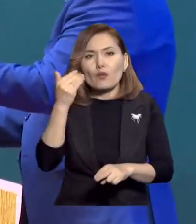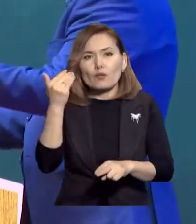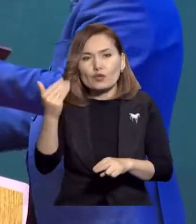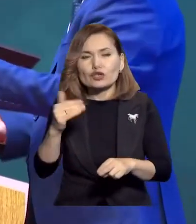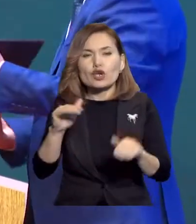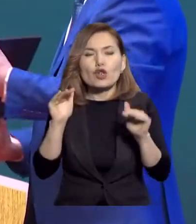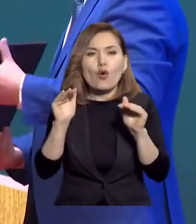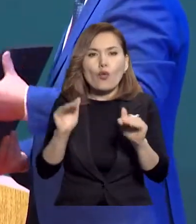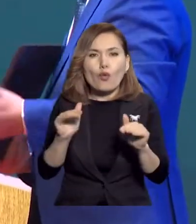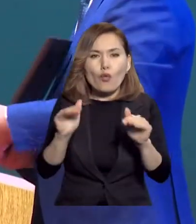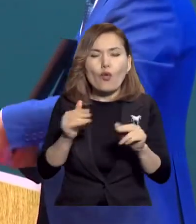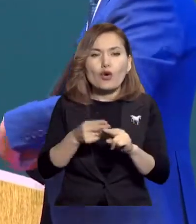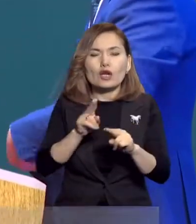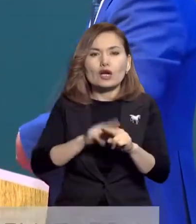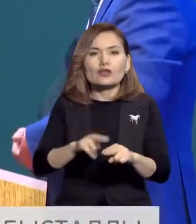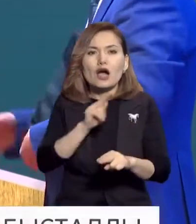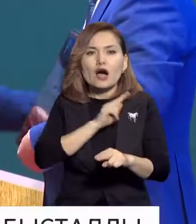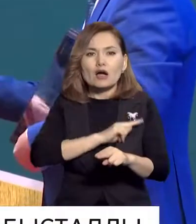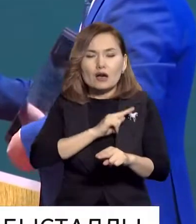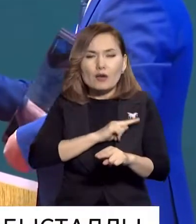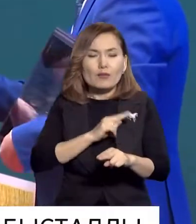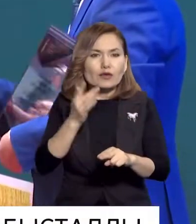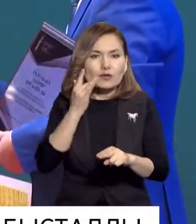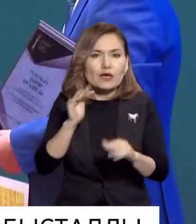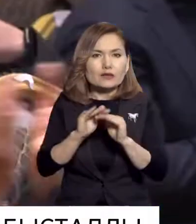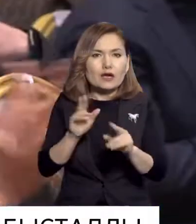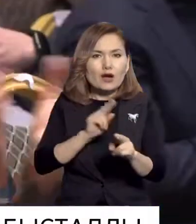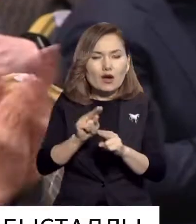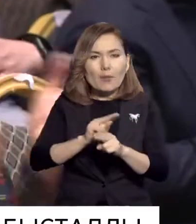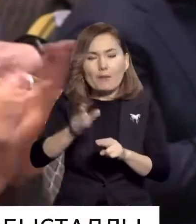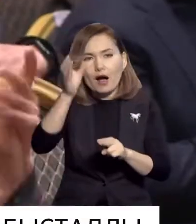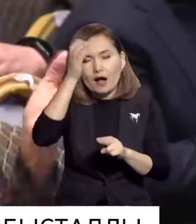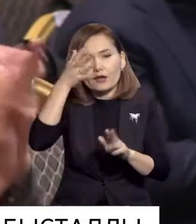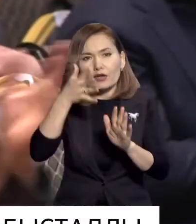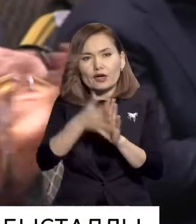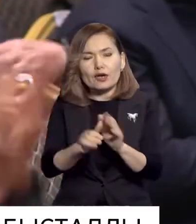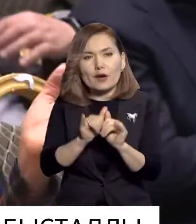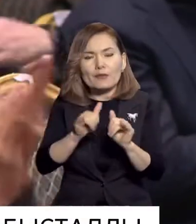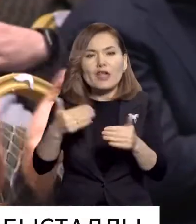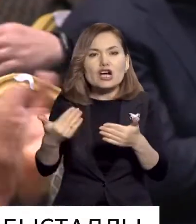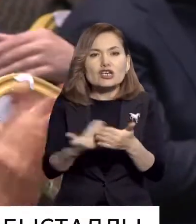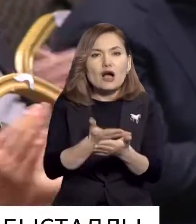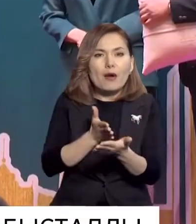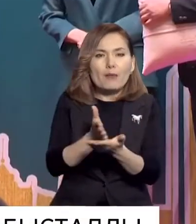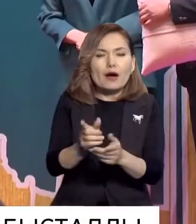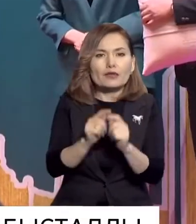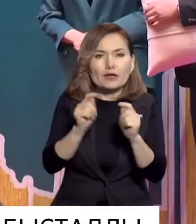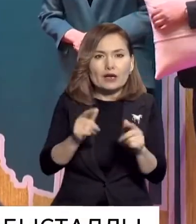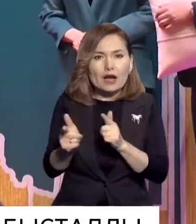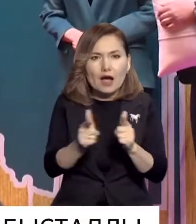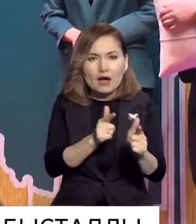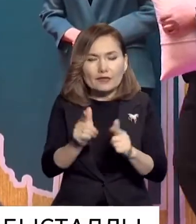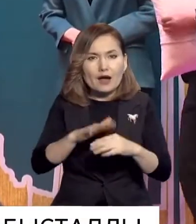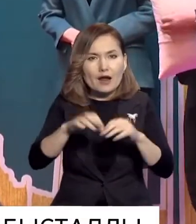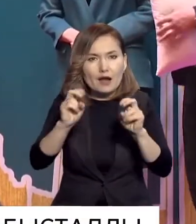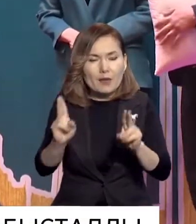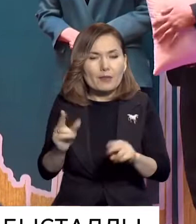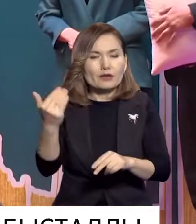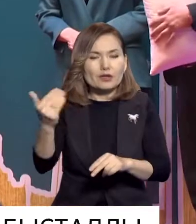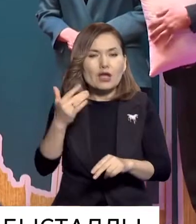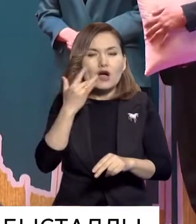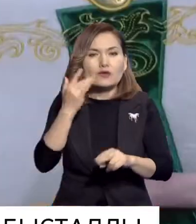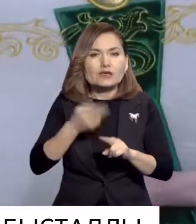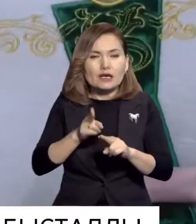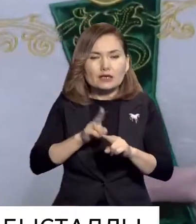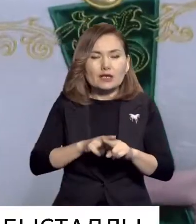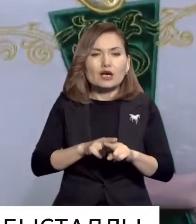оқытушысы, инновациялық жұмыстарға жетекшілік жасап, ғылыми зерттеулер жүргізіп, білім берудің жаңа бағыттарын әзірлеген маман, өзі қоғам белсендісі. Осы